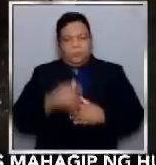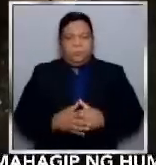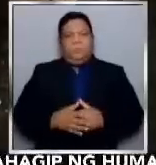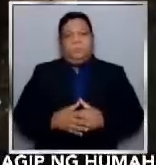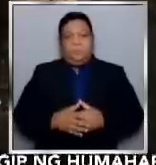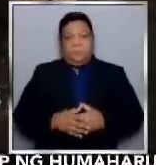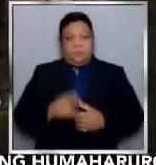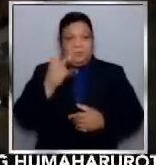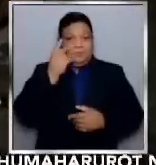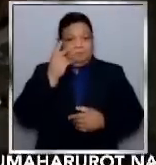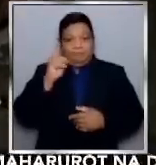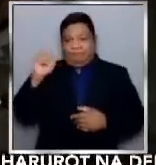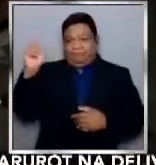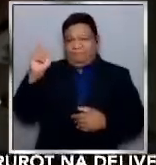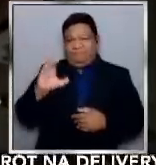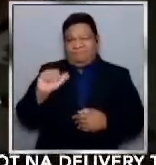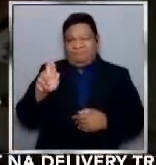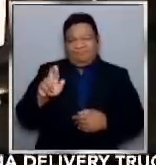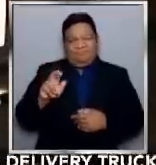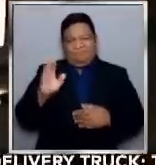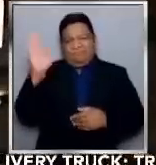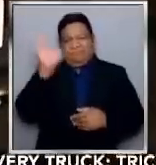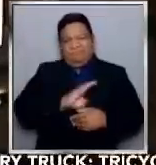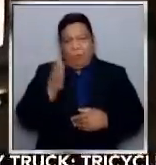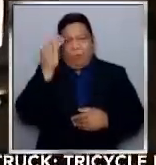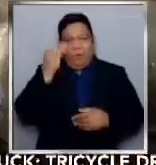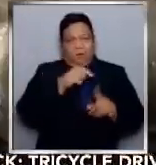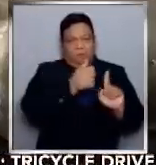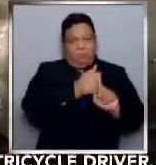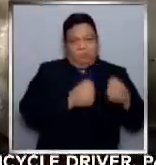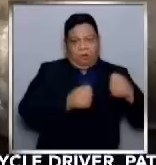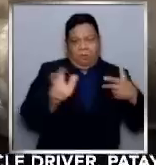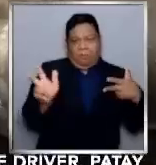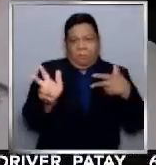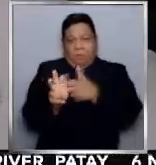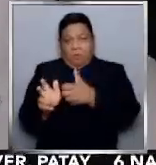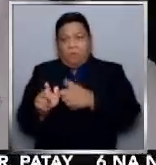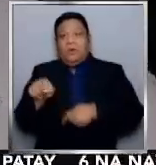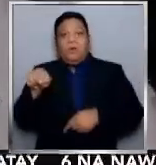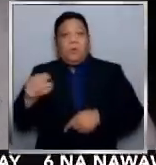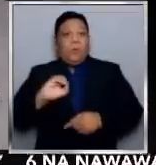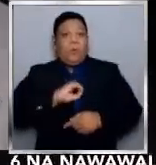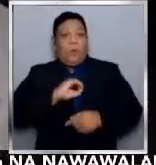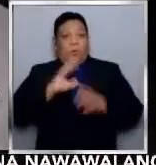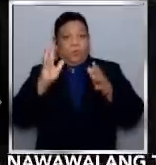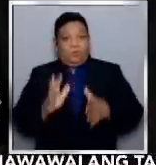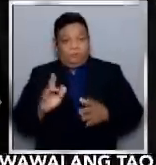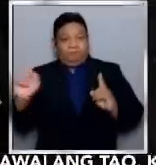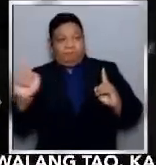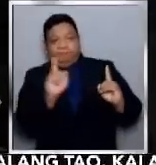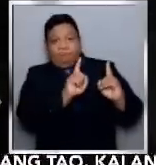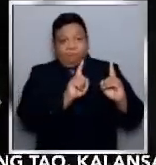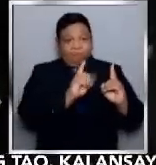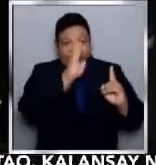ito matapos tumbukin ng kotse ni Serna. Nang kumprontahin ng may-ari ng itim na sasakyan na si Jezel Abeliana,